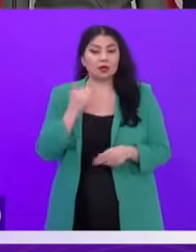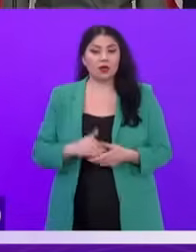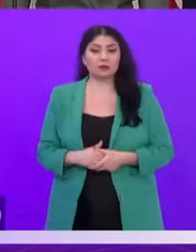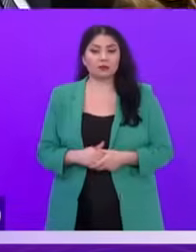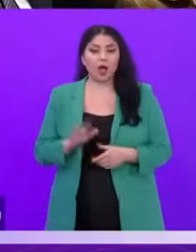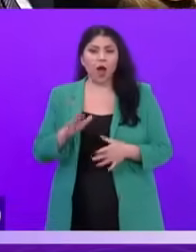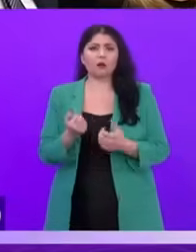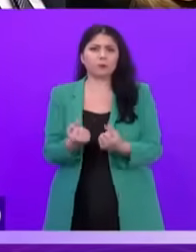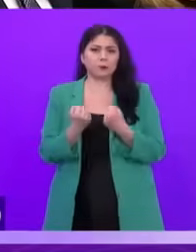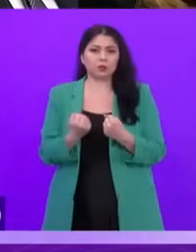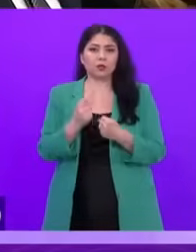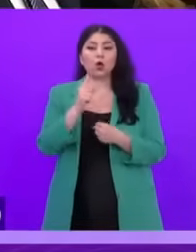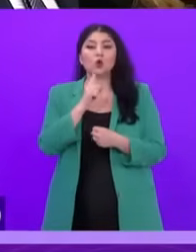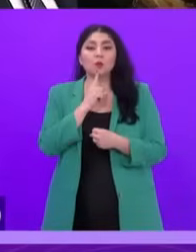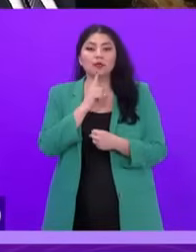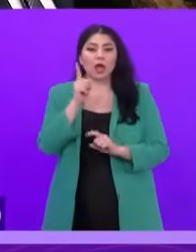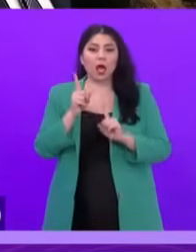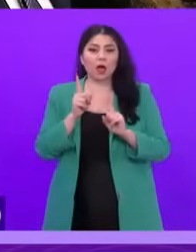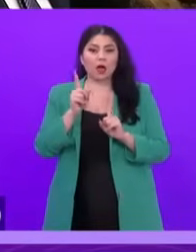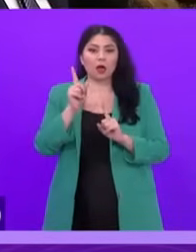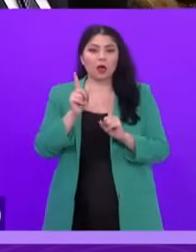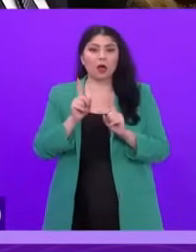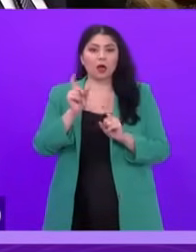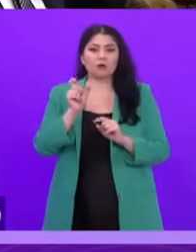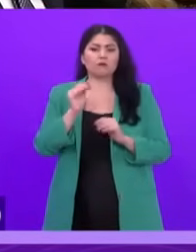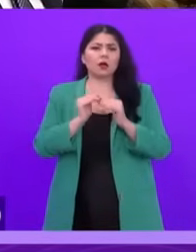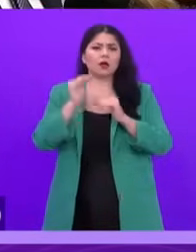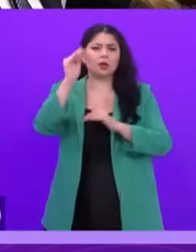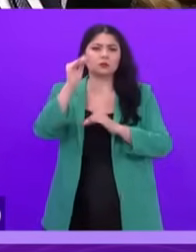reale puteri în numirea unor înalți